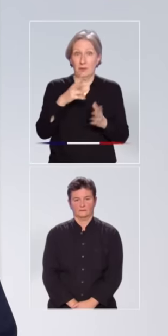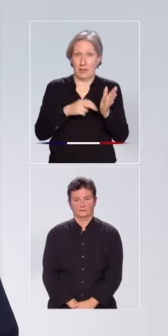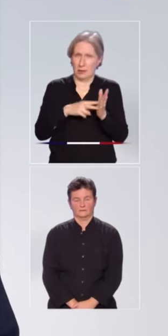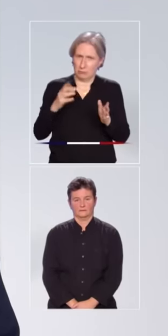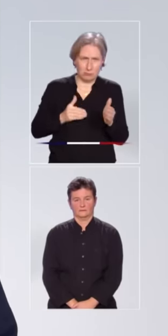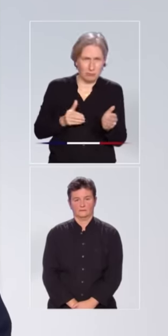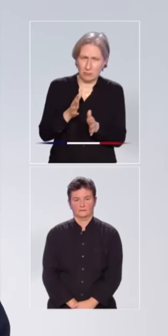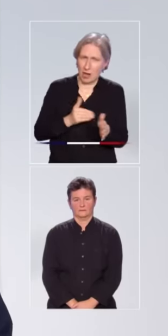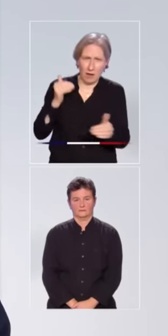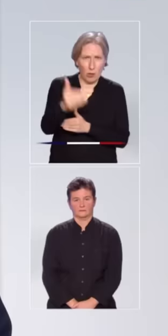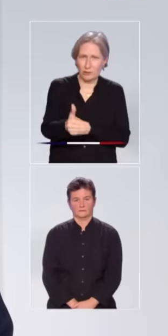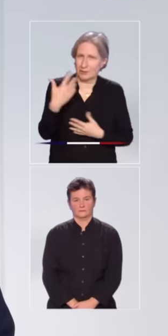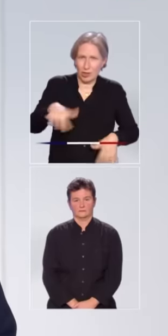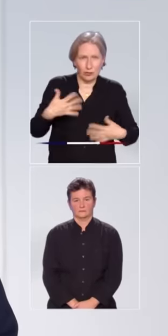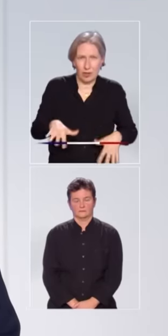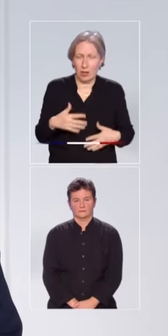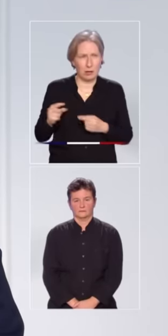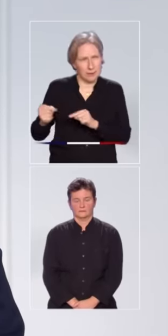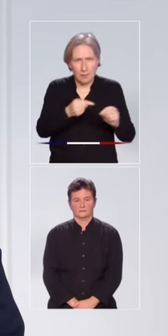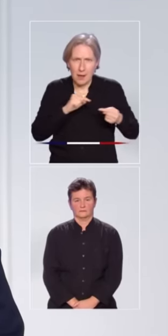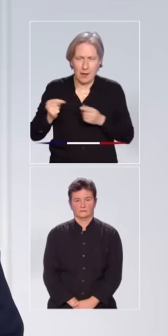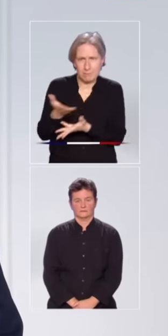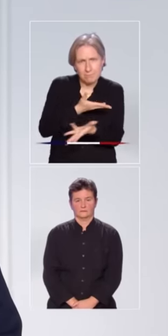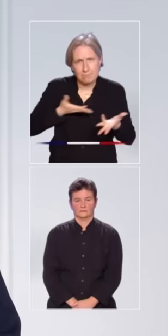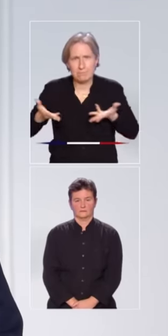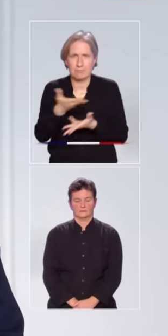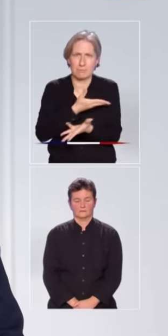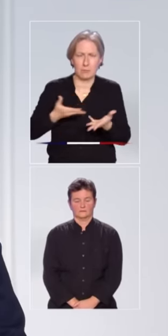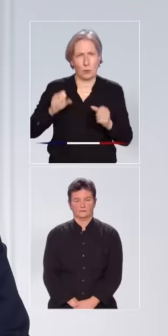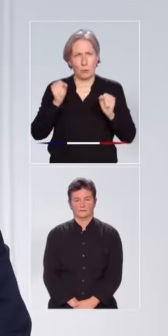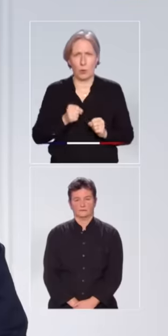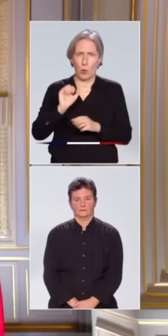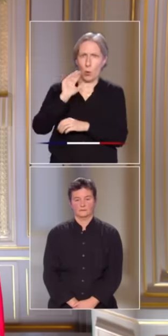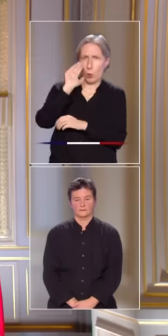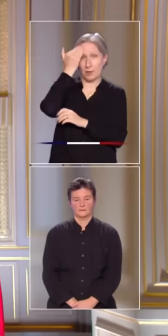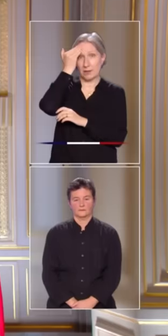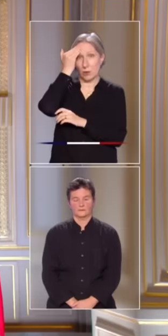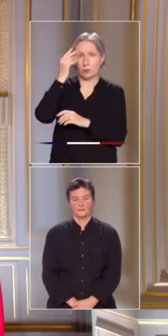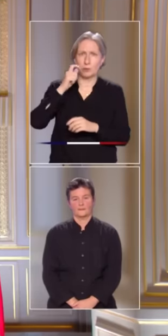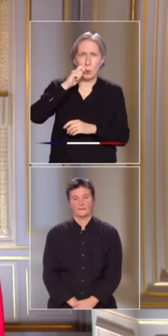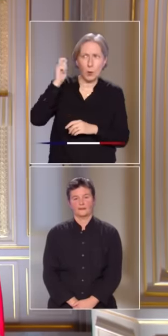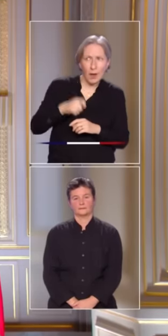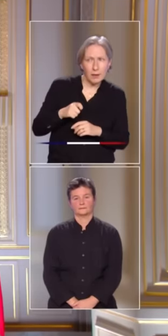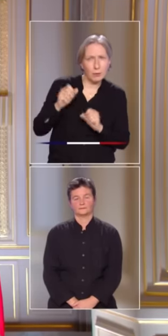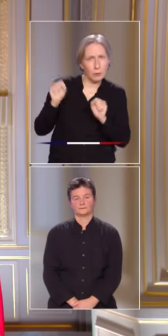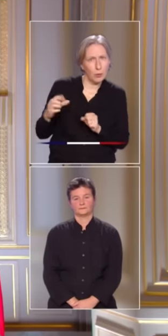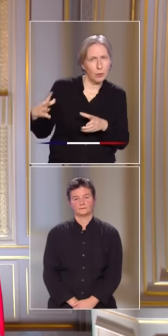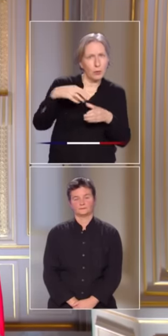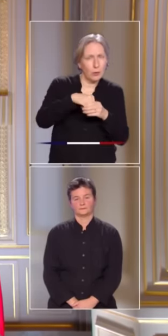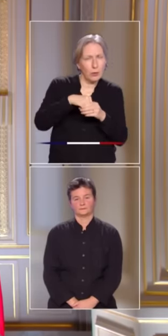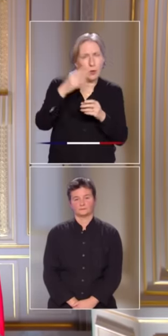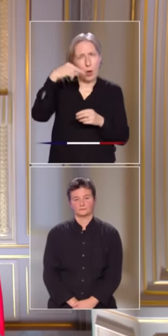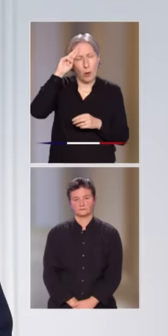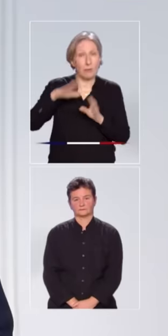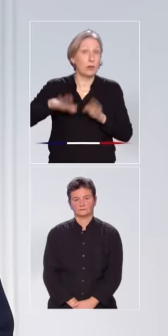avant-gardes. On a eu le débat sur la possibilité de reconnaître la candidature de l'Ukraine pour entrer dans l'Union